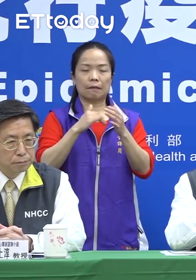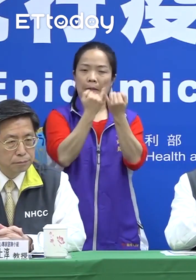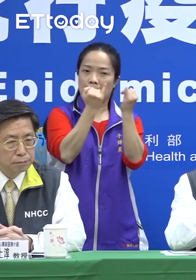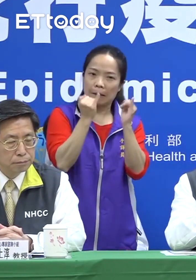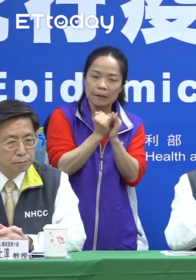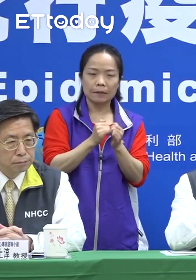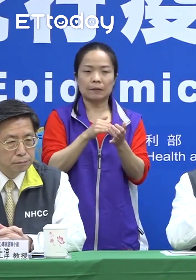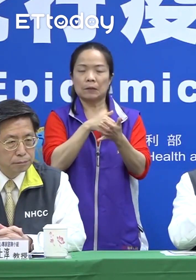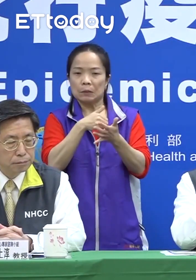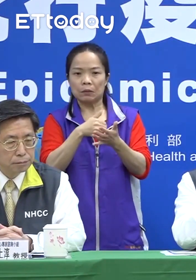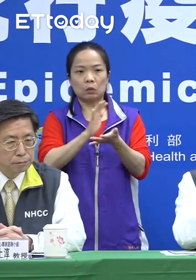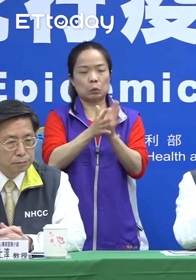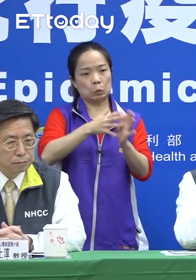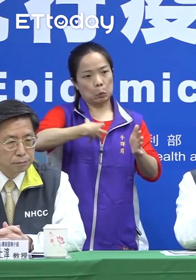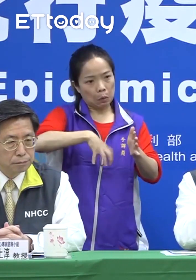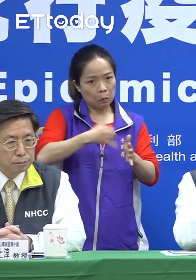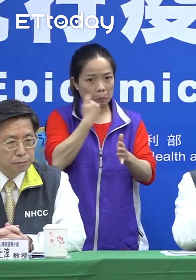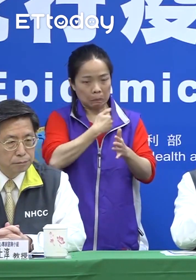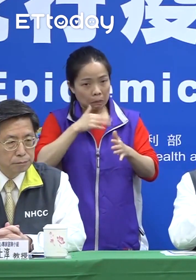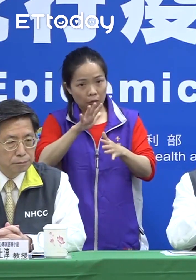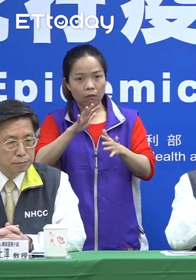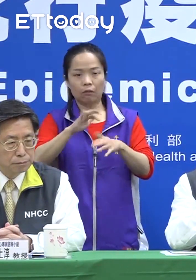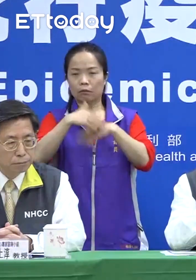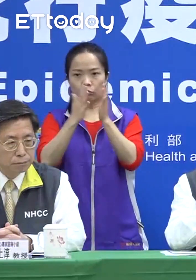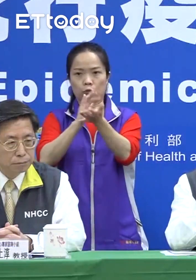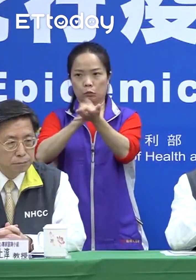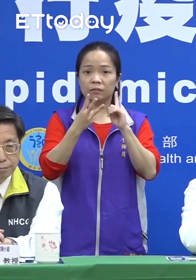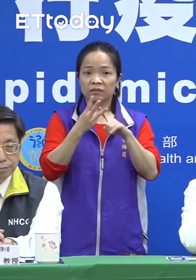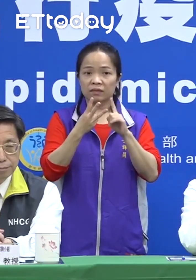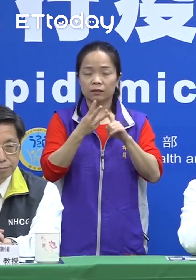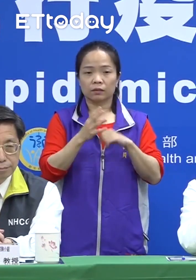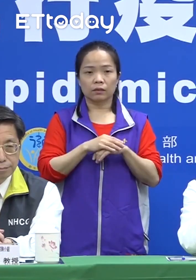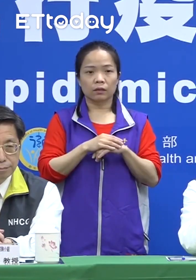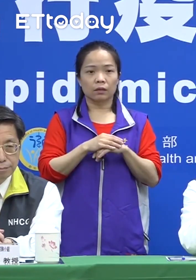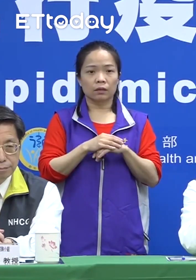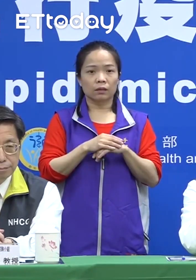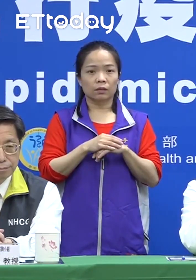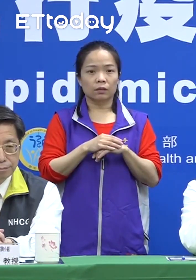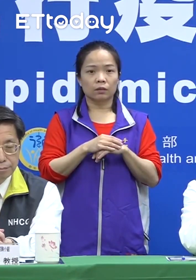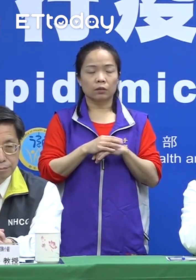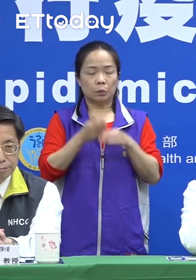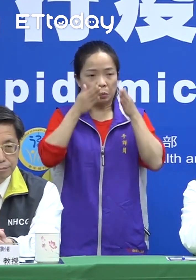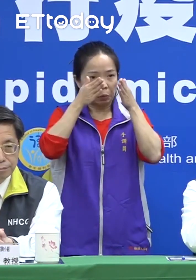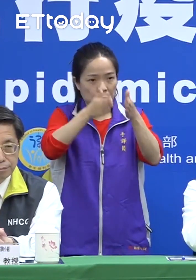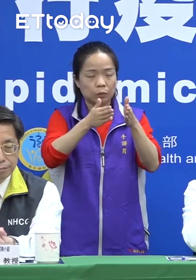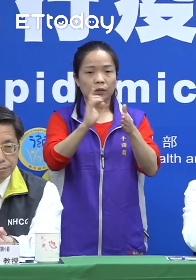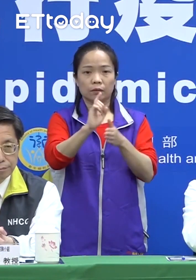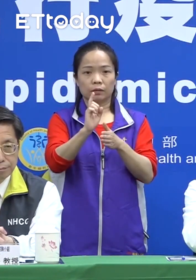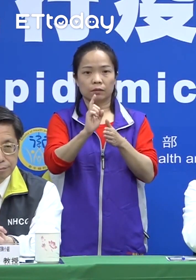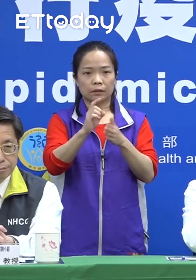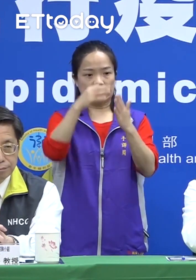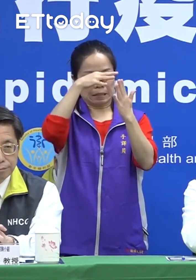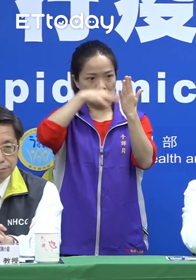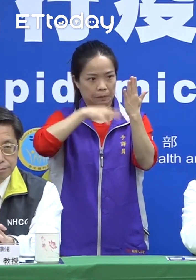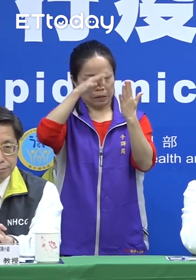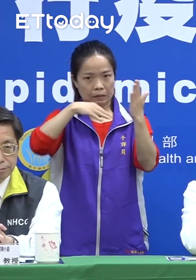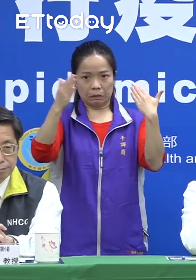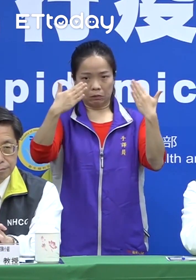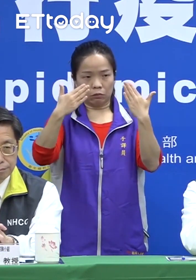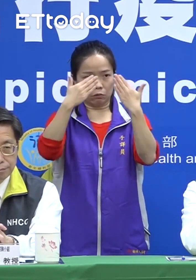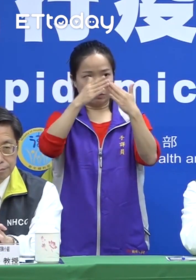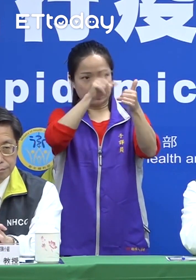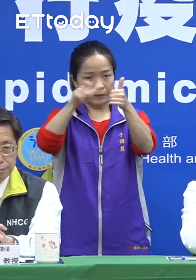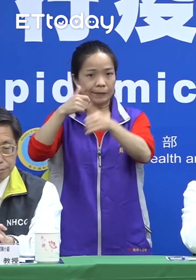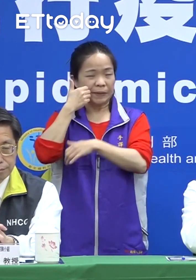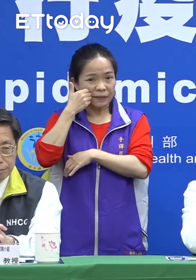有哈，可能有怀孕的，好，我们都做了最好的准备。我们主要是要掌握这名单。那这名